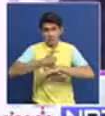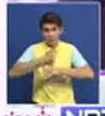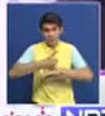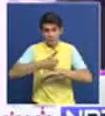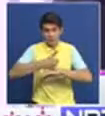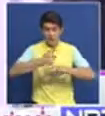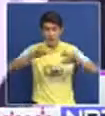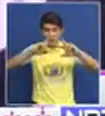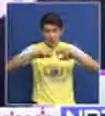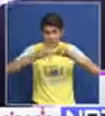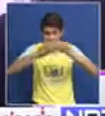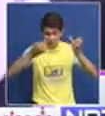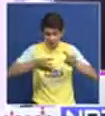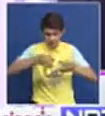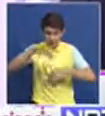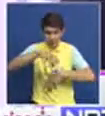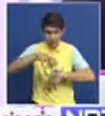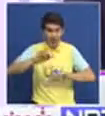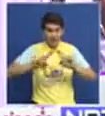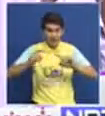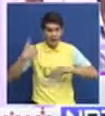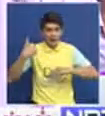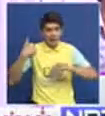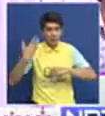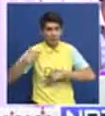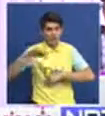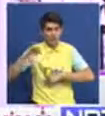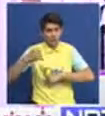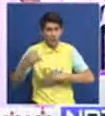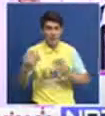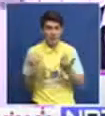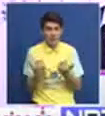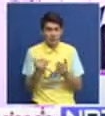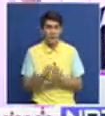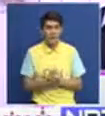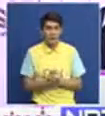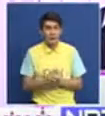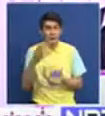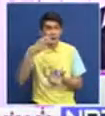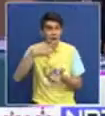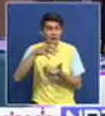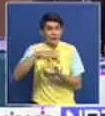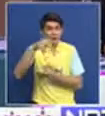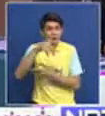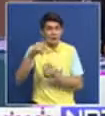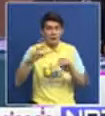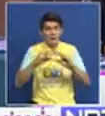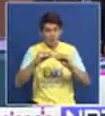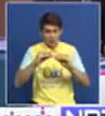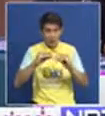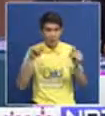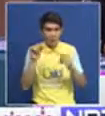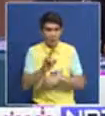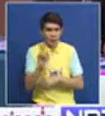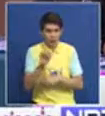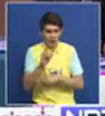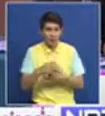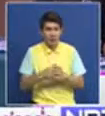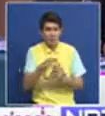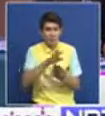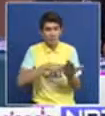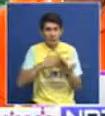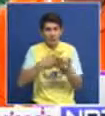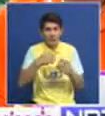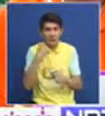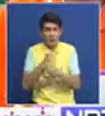ศูนย์วิจัยและพัฒนาด้านเด็กและเยาวชนจุฬาลงกรณ์มหาวิทยาลัยบรรยายพิเศษงานประชุมเชิงปฏิบัติการวางแผนจัด